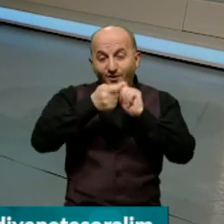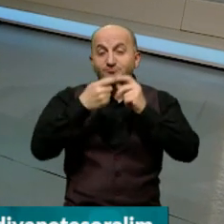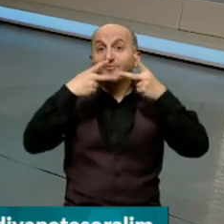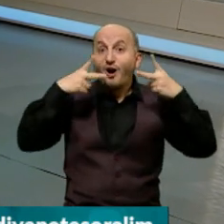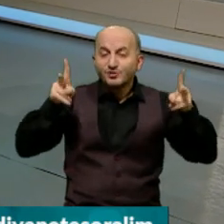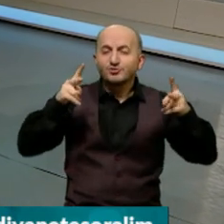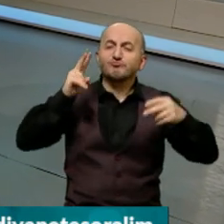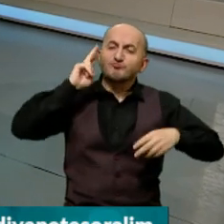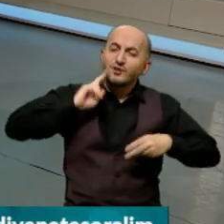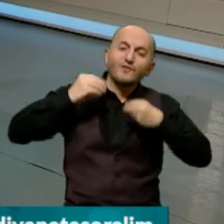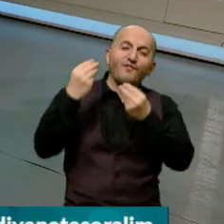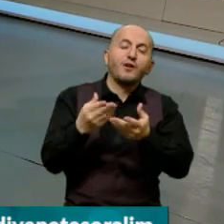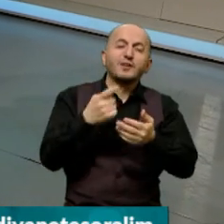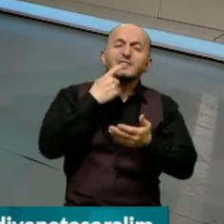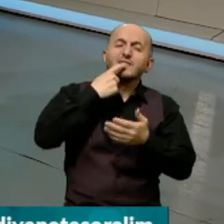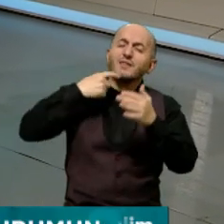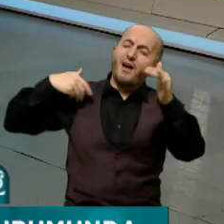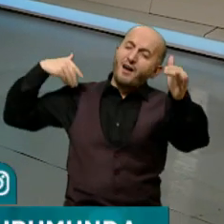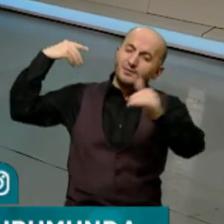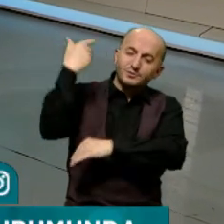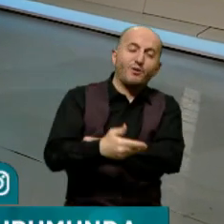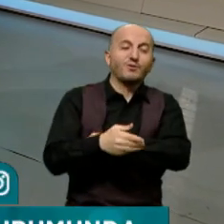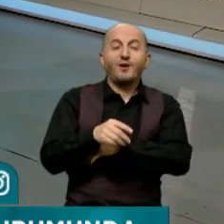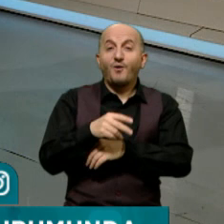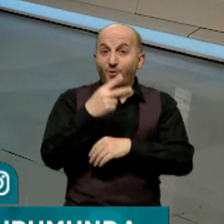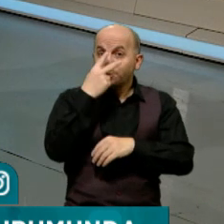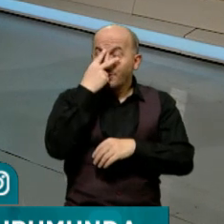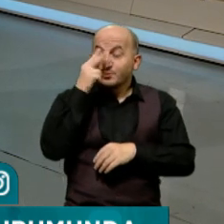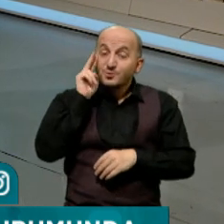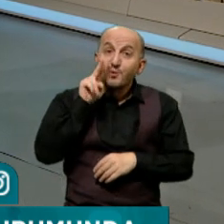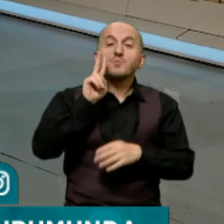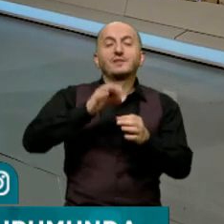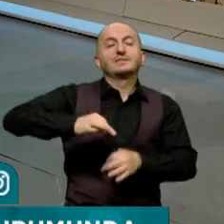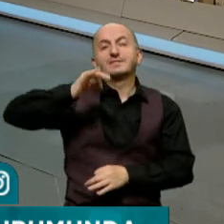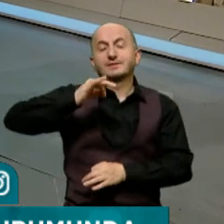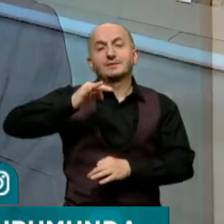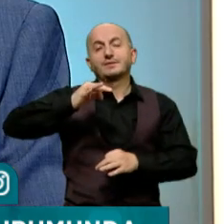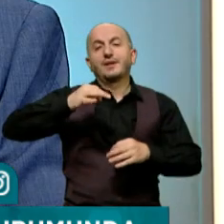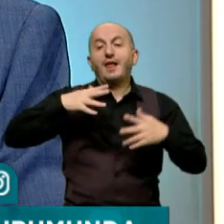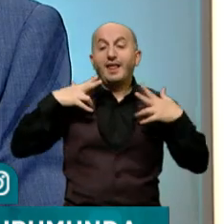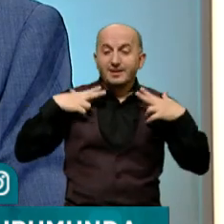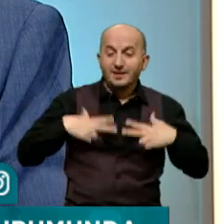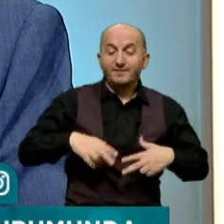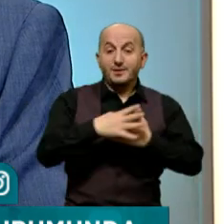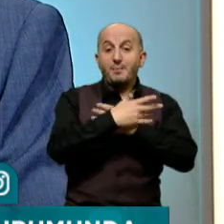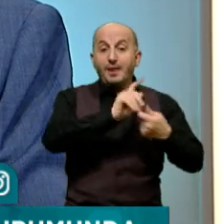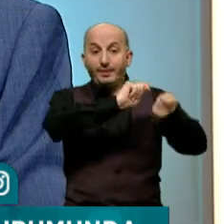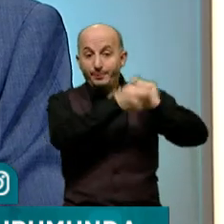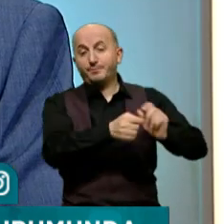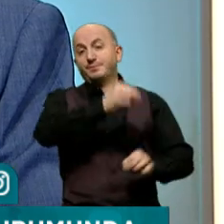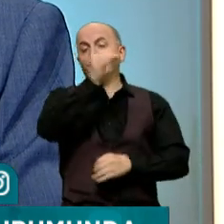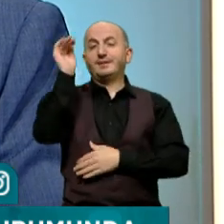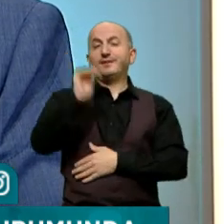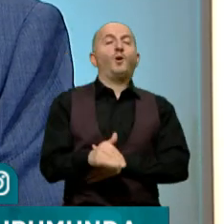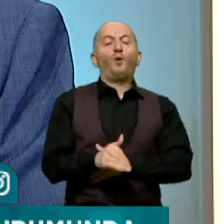varlık veriyor ona falan. Yıllar sonra o gözleri görmeyen insanın kıyafetinde melek geliyor. Gözleri